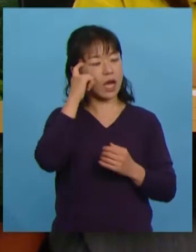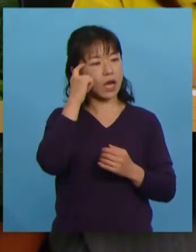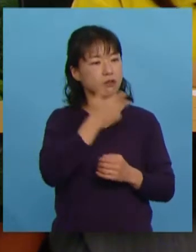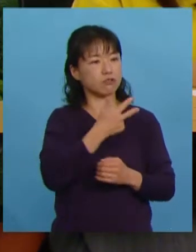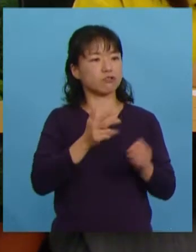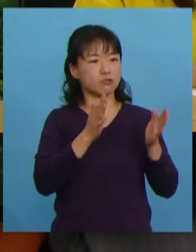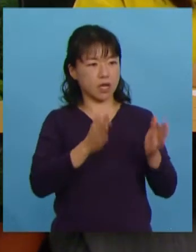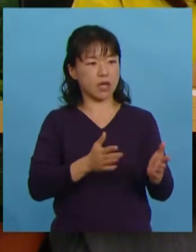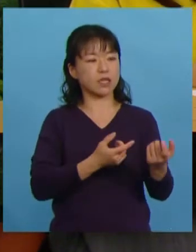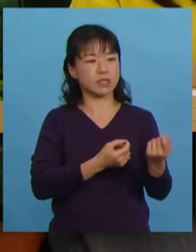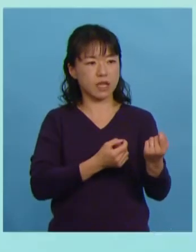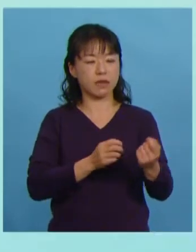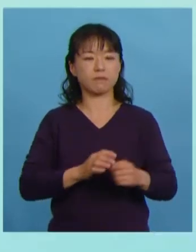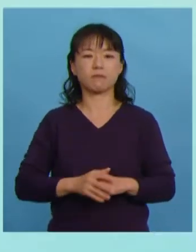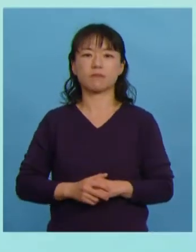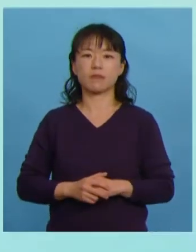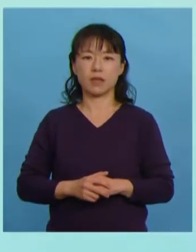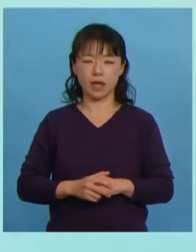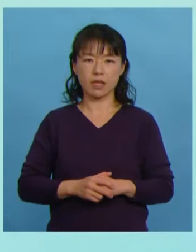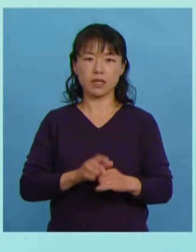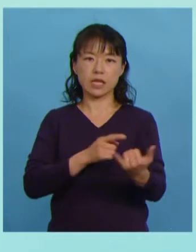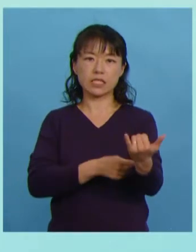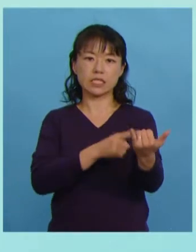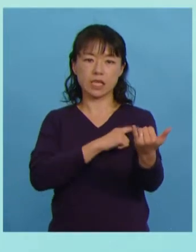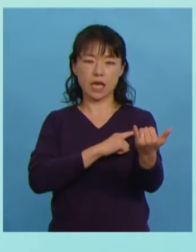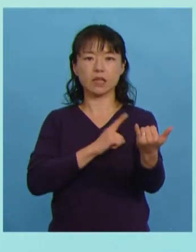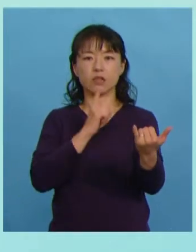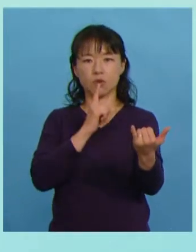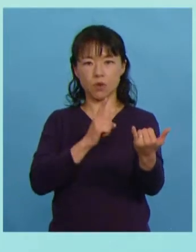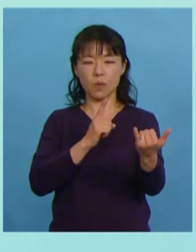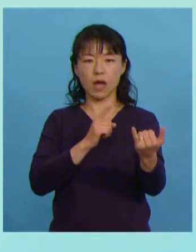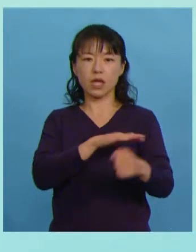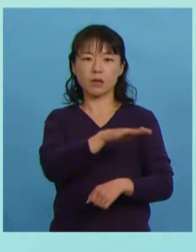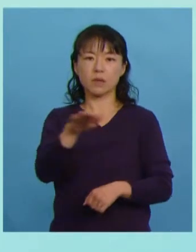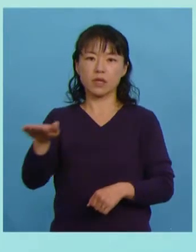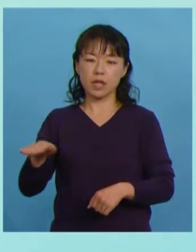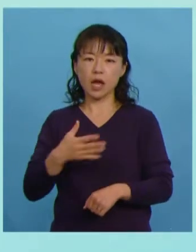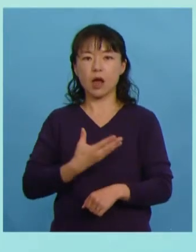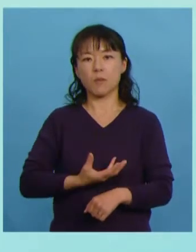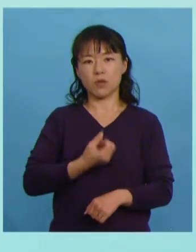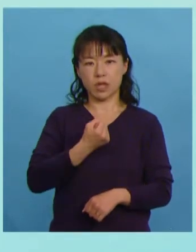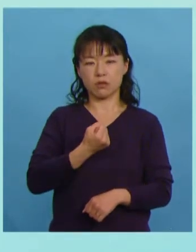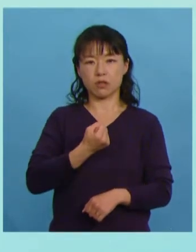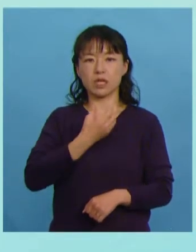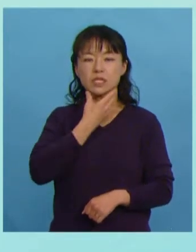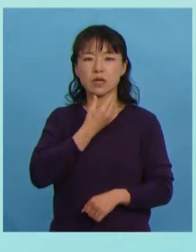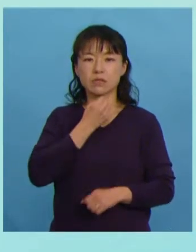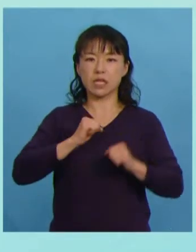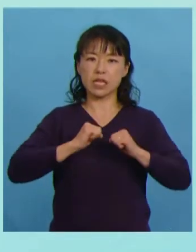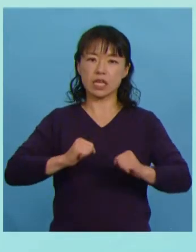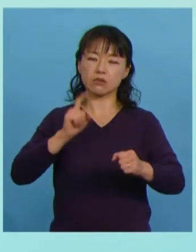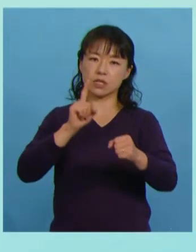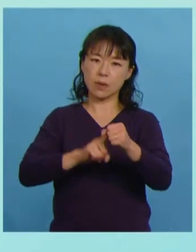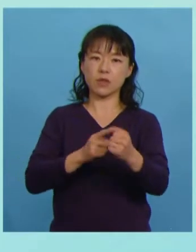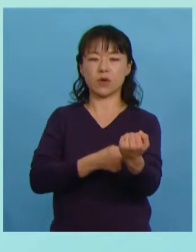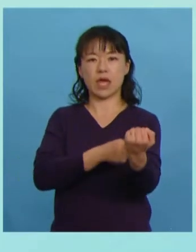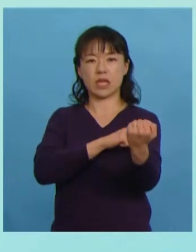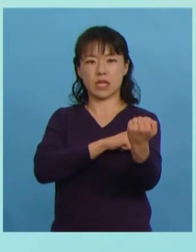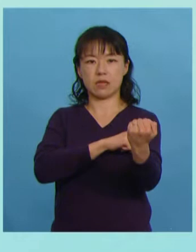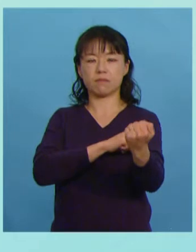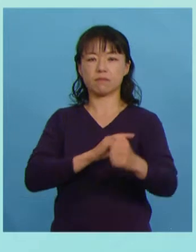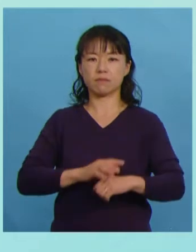ということなんですね。 はい、人権というのは全ての人が生まれながらにして持っている幸せに生きていくための権利のことです。